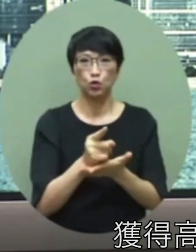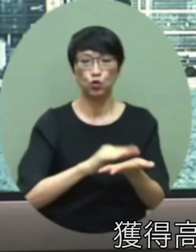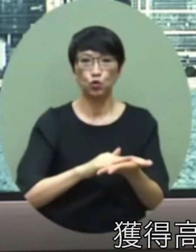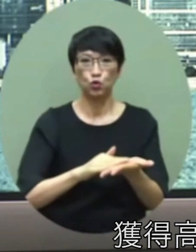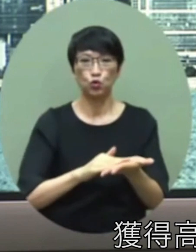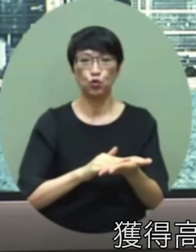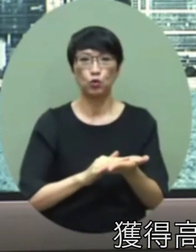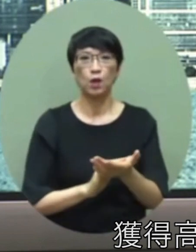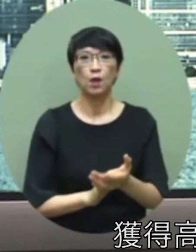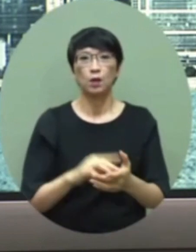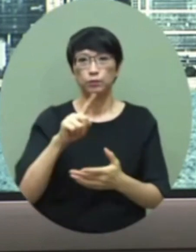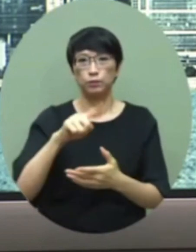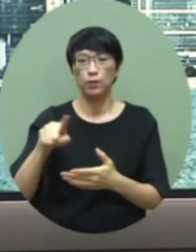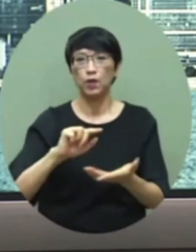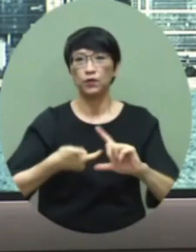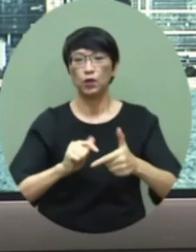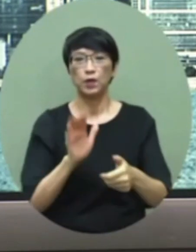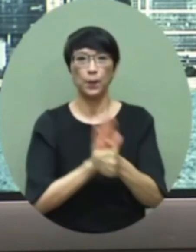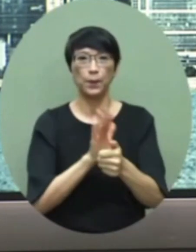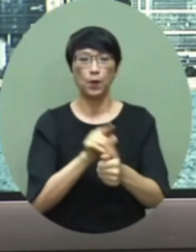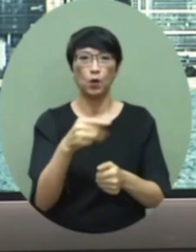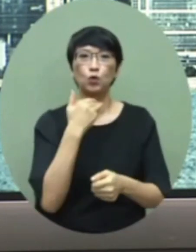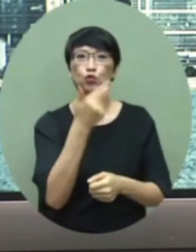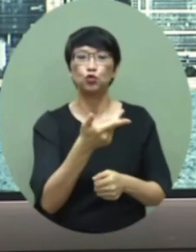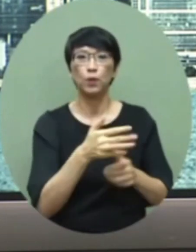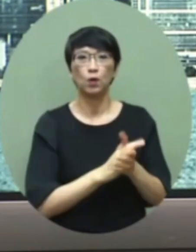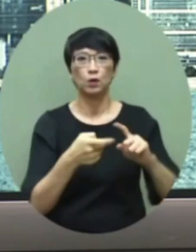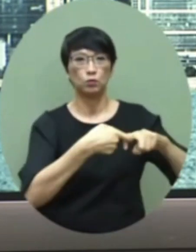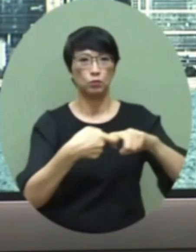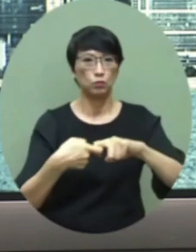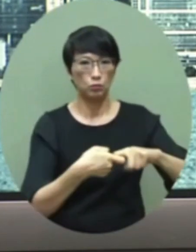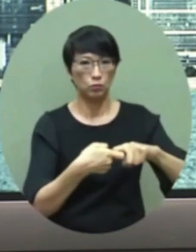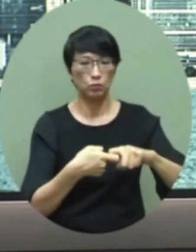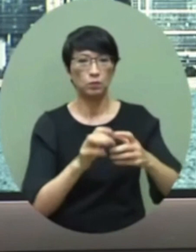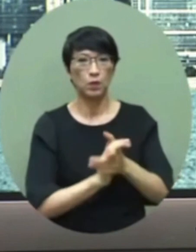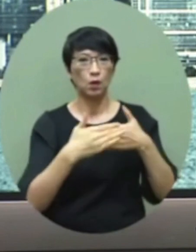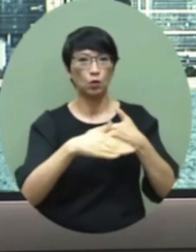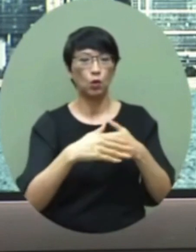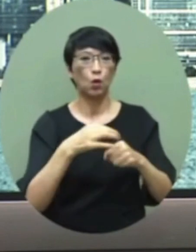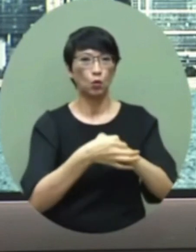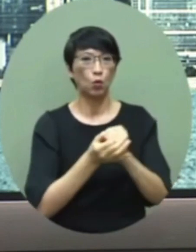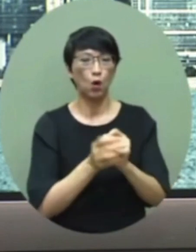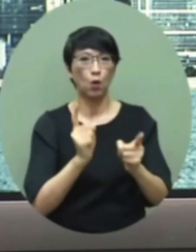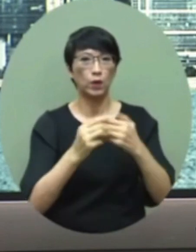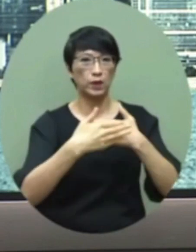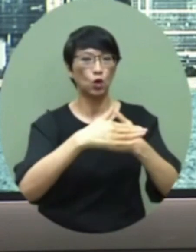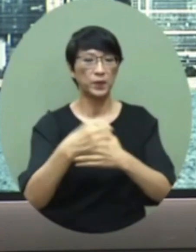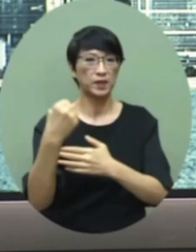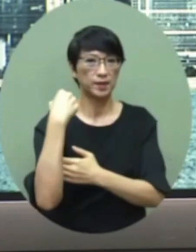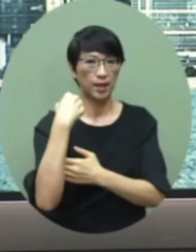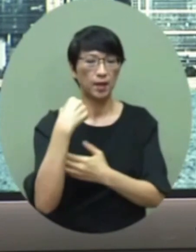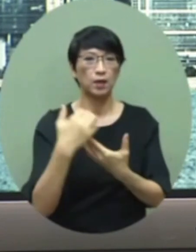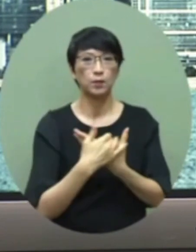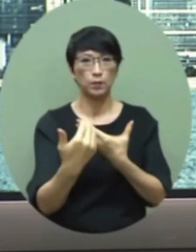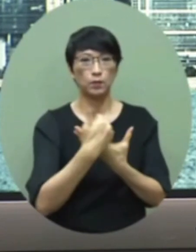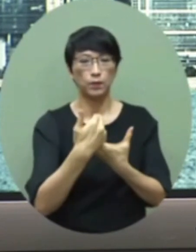許的方式，為被控串謀勾結外國或者境外勢力